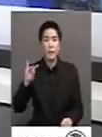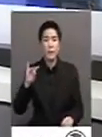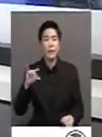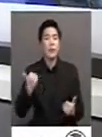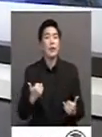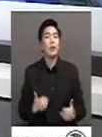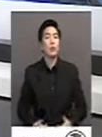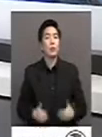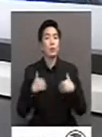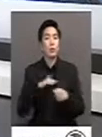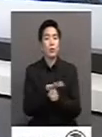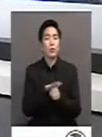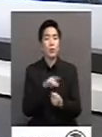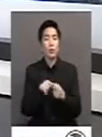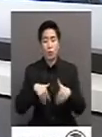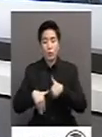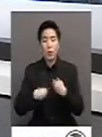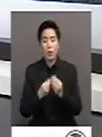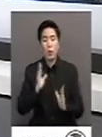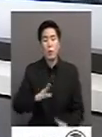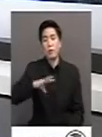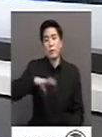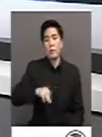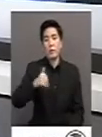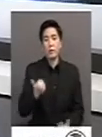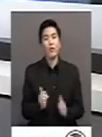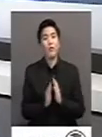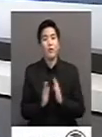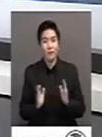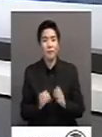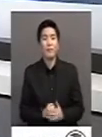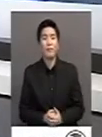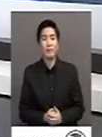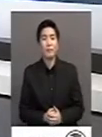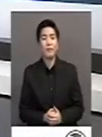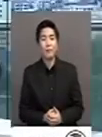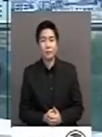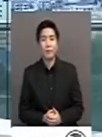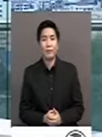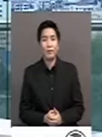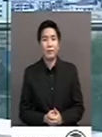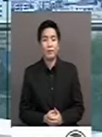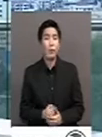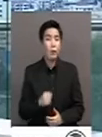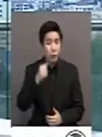ดพอเพียงจากชุมชนสู่คนกรุงค่ะ ขอบคุณครับ ครับขอบคุณคุณปิยวรรณครับ เหลืออี